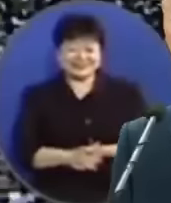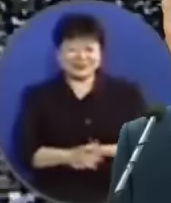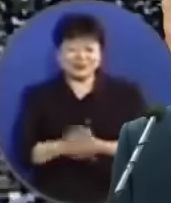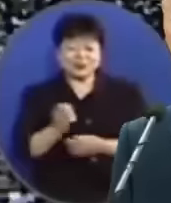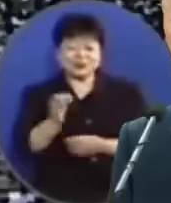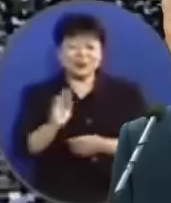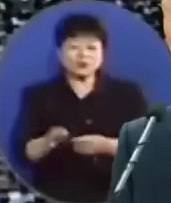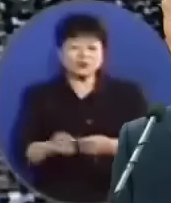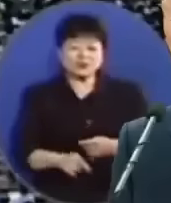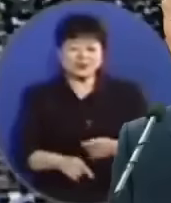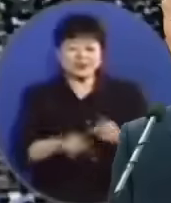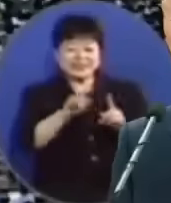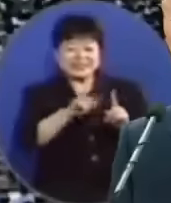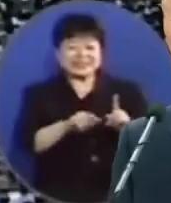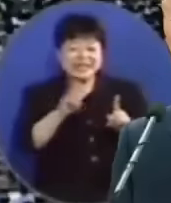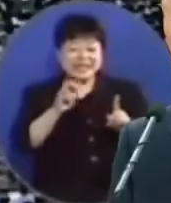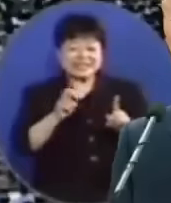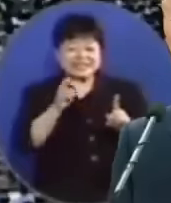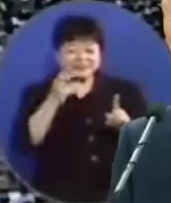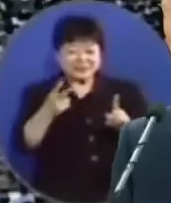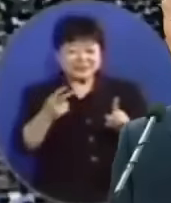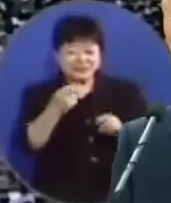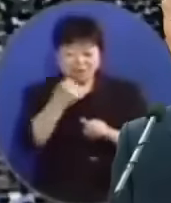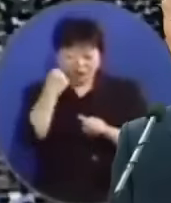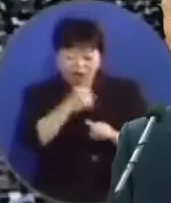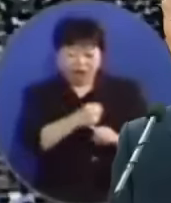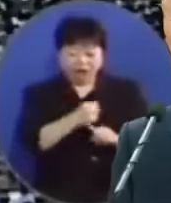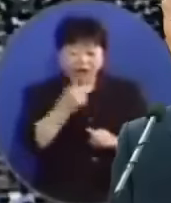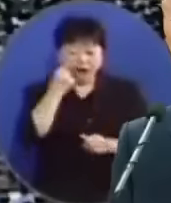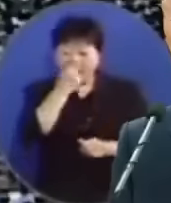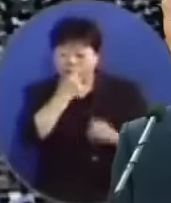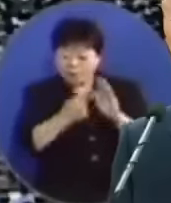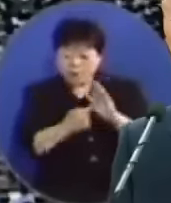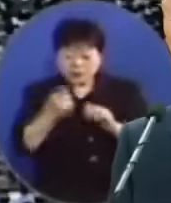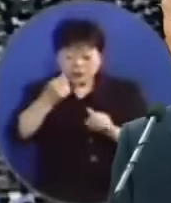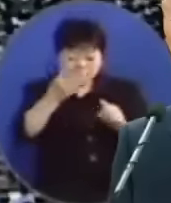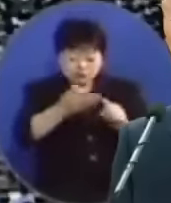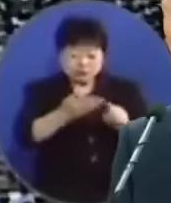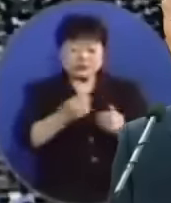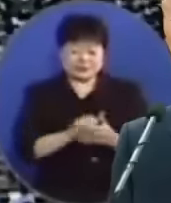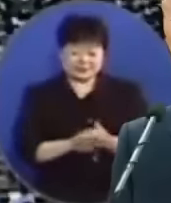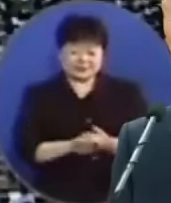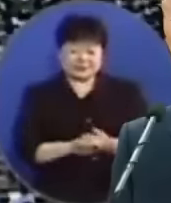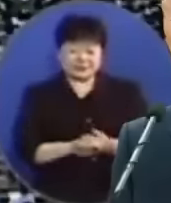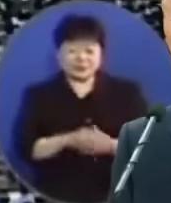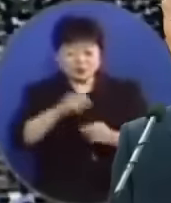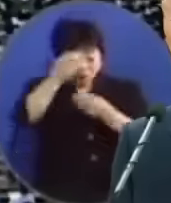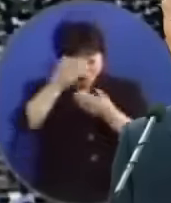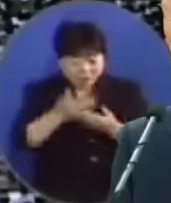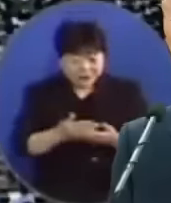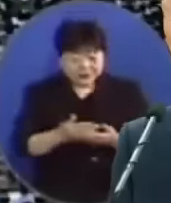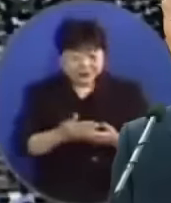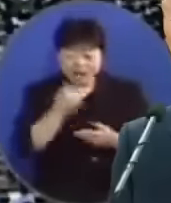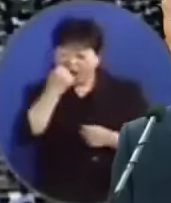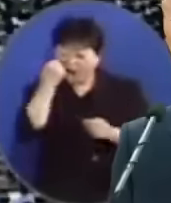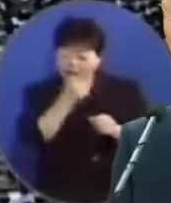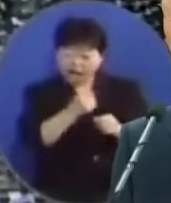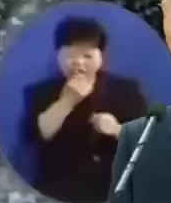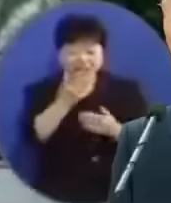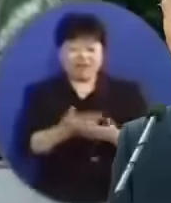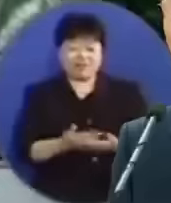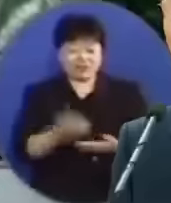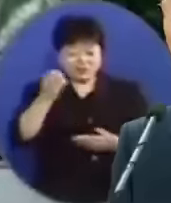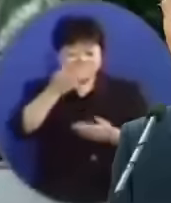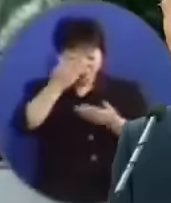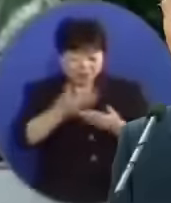고린도후서 1장 22절에 그가 또한 우리에게 인치시고 보증으로 우리 마음에 성령을 주시느니라. 구원받았다고 인을 탁 치시고 그